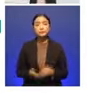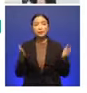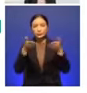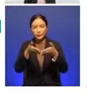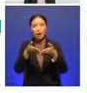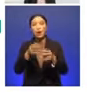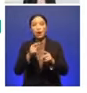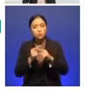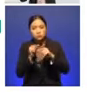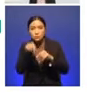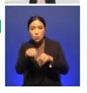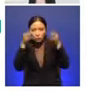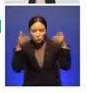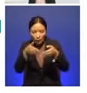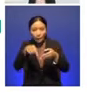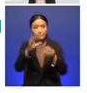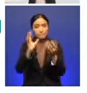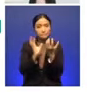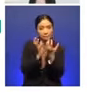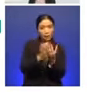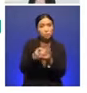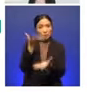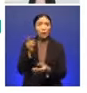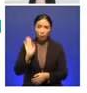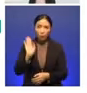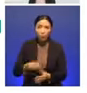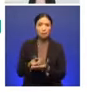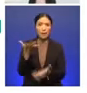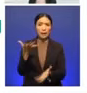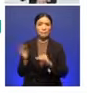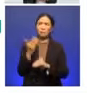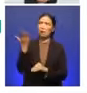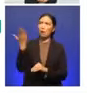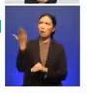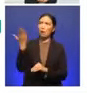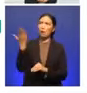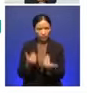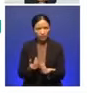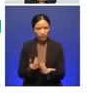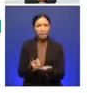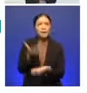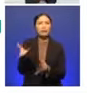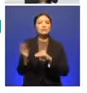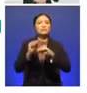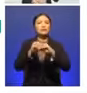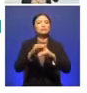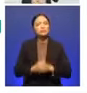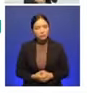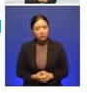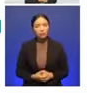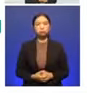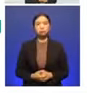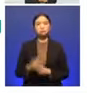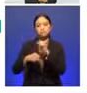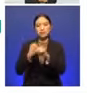ผลไม้เราจะเห็นว่าผักและผลไม้ยิ่งแพงขึ้นกว่าเดิมอีกซึ่งอันนี้เป็นภารกิจหลักที่สสส.ตั้งเป้าหมายไว้ตั้งแต่10ปี